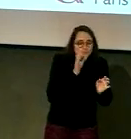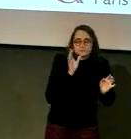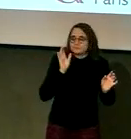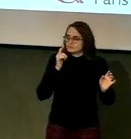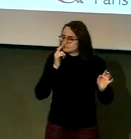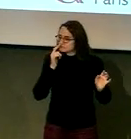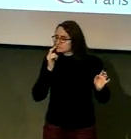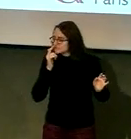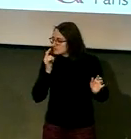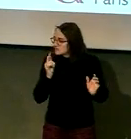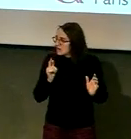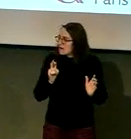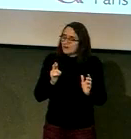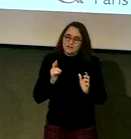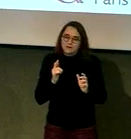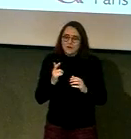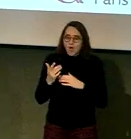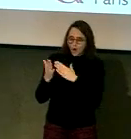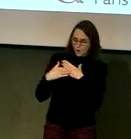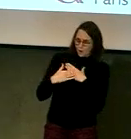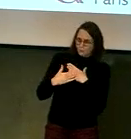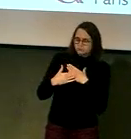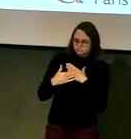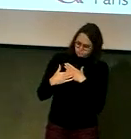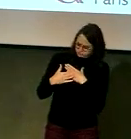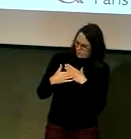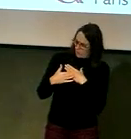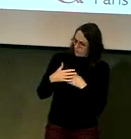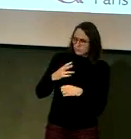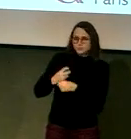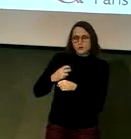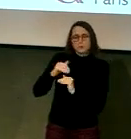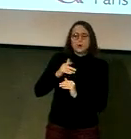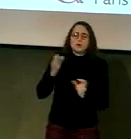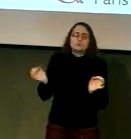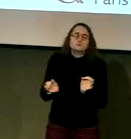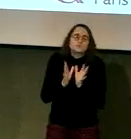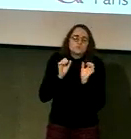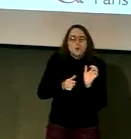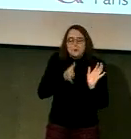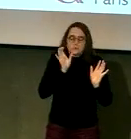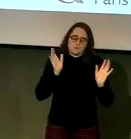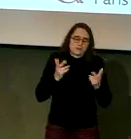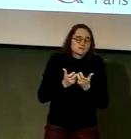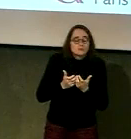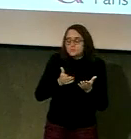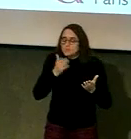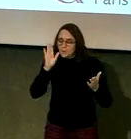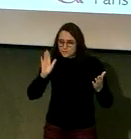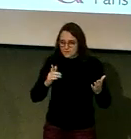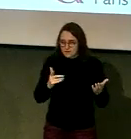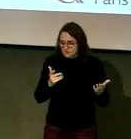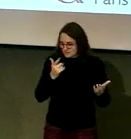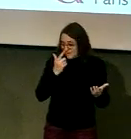trouve que les recommandations sanitaires, elles sont très strictes. On entend bien que c'est le